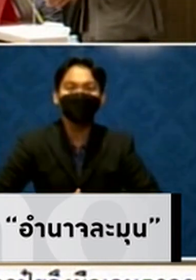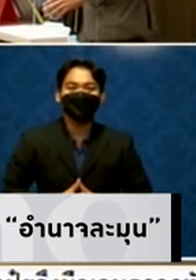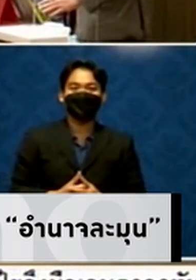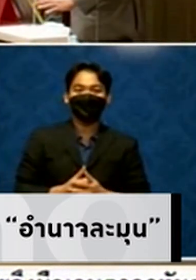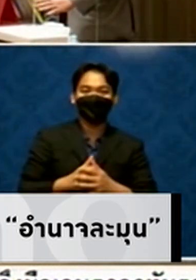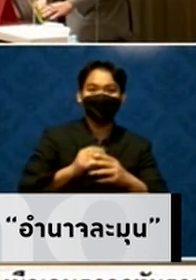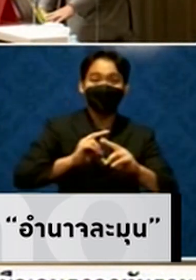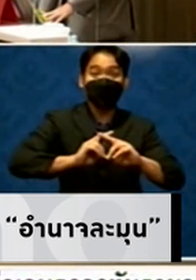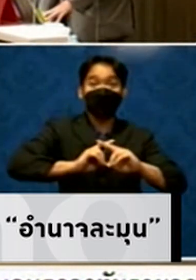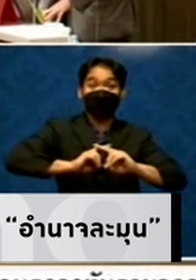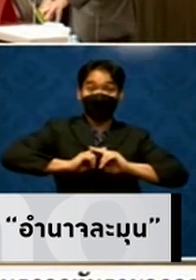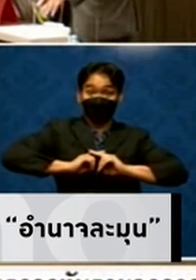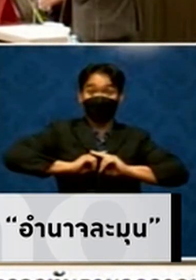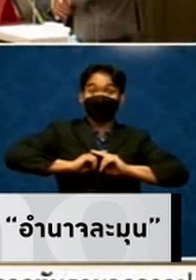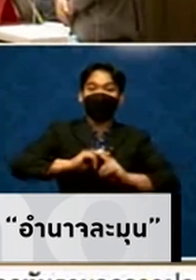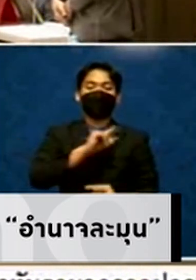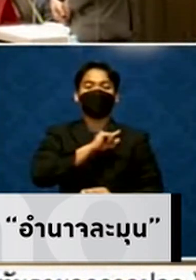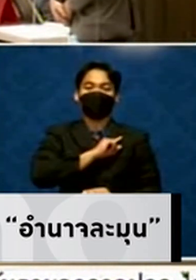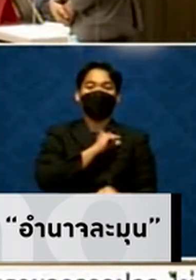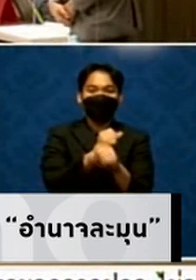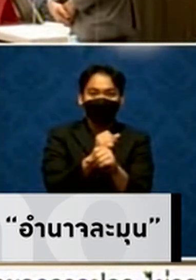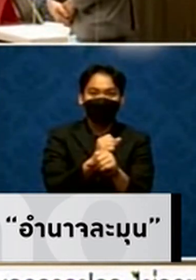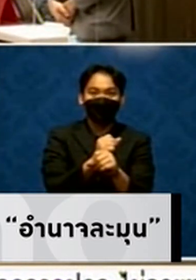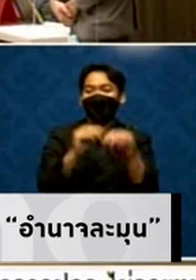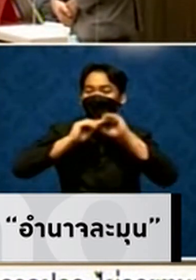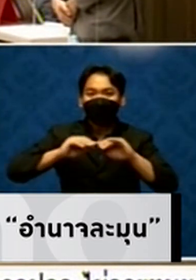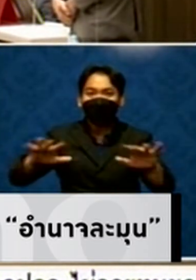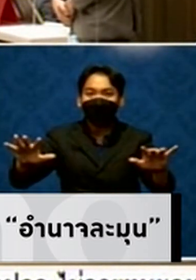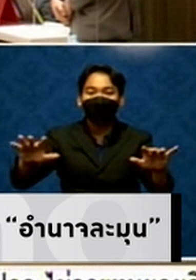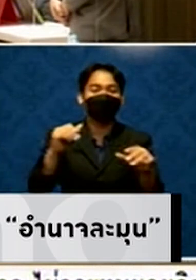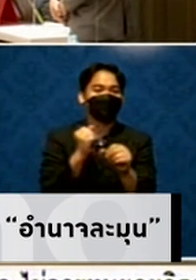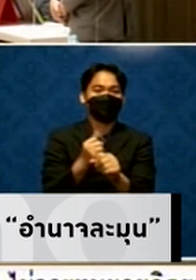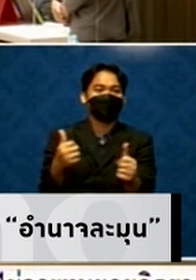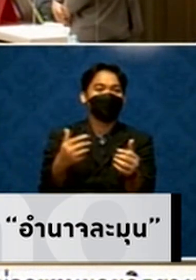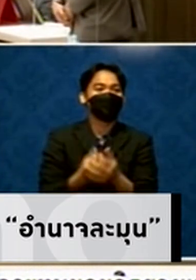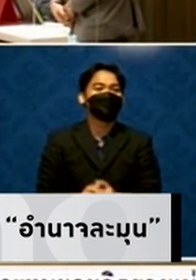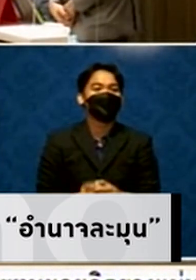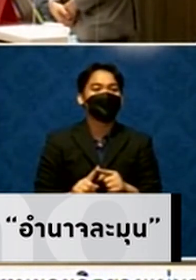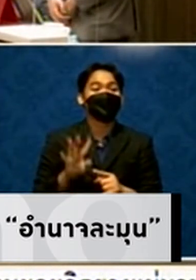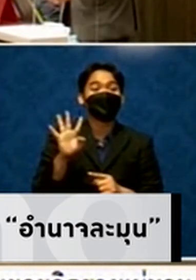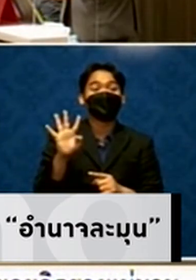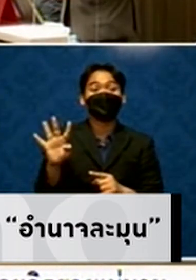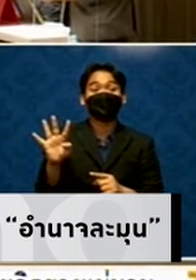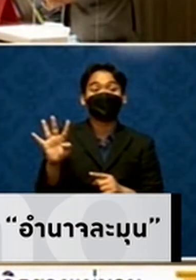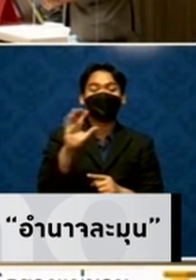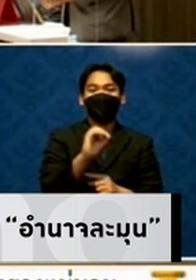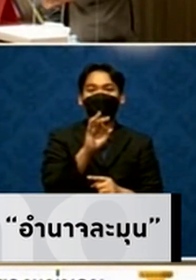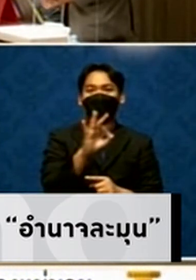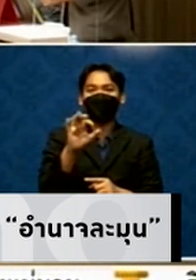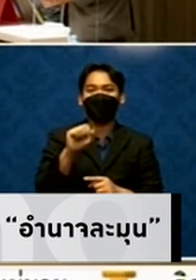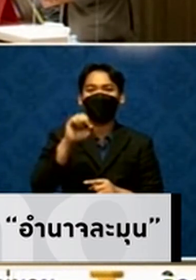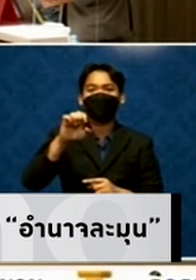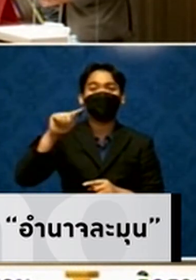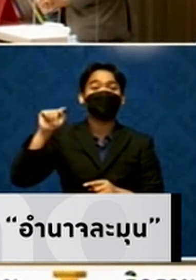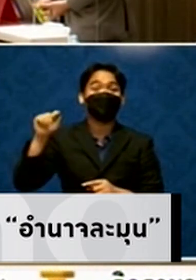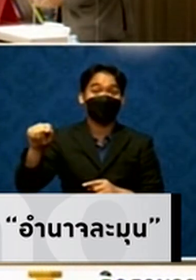ตลอดมันจะออกมาเป็นในแนวเนี้ยนะ มีสสหลายคนที่อภิปรายเรื่องนี้เมื่อวานก็เป็น